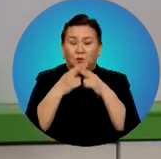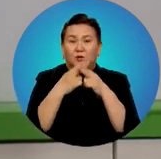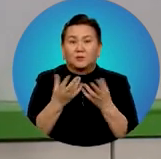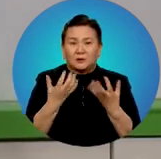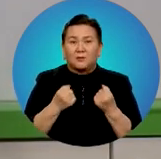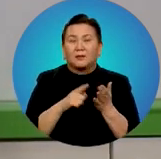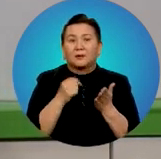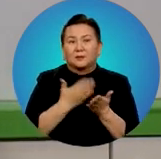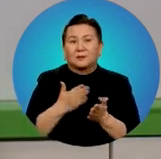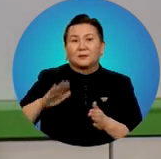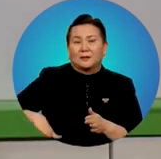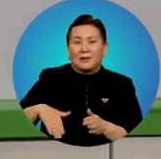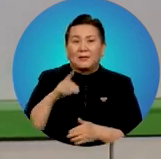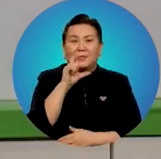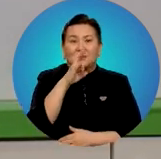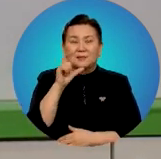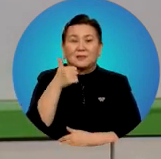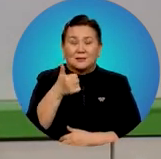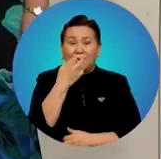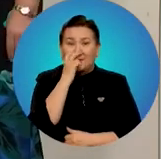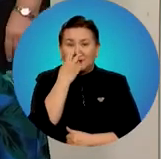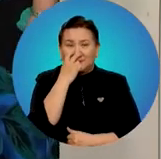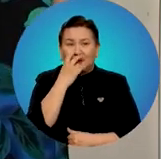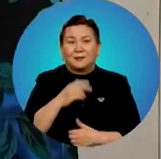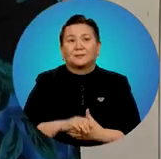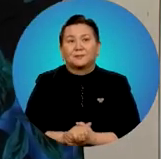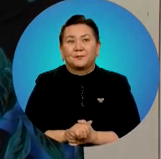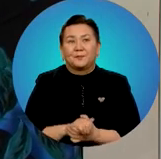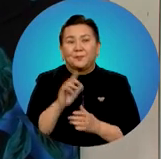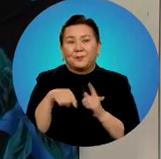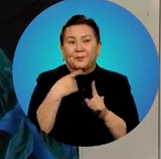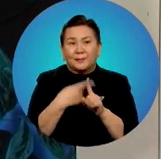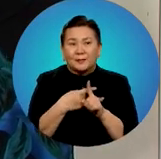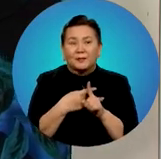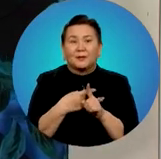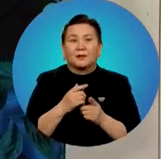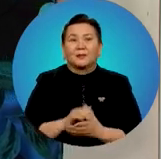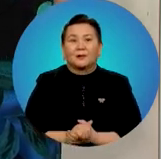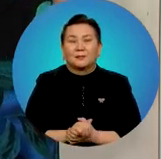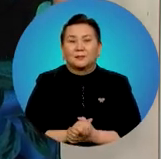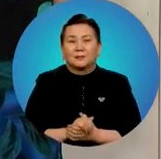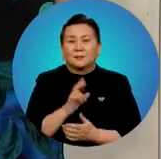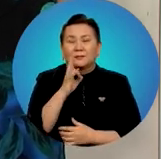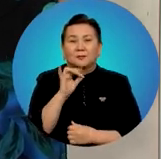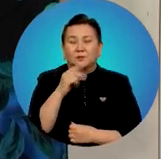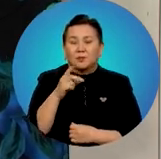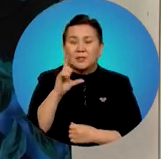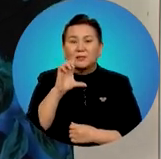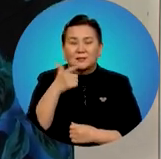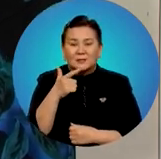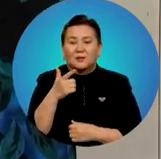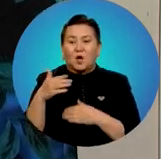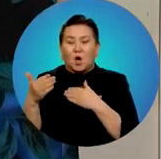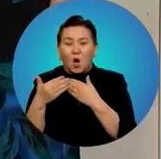хэрэгтэй. Тэгээд дараагийн эсэнтэй бол энийг бас сайн ажиглаарай. За энэс гадна та бүхэн бас мэдэндээ насагтурчийн зохиол бол эсрэг ойролцоо утгатай үгийг маш